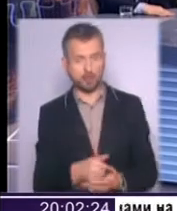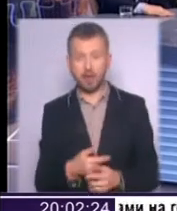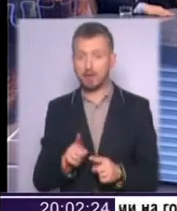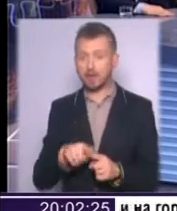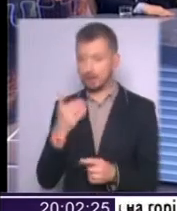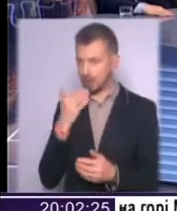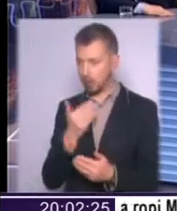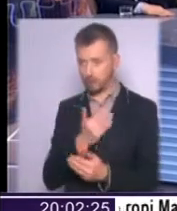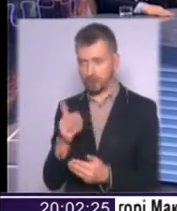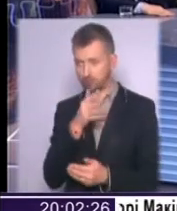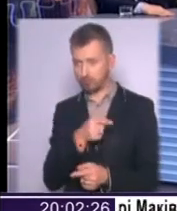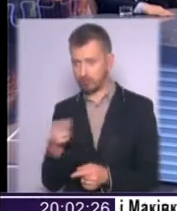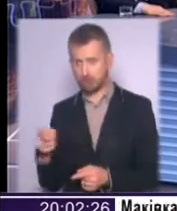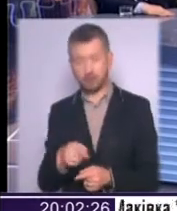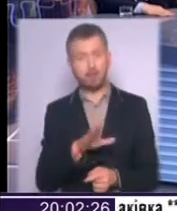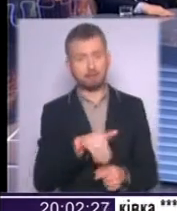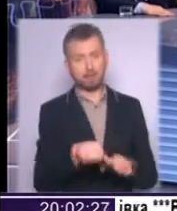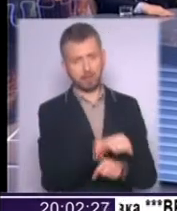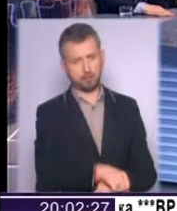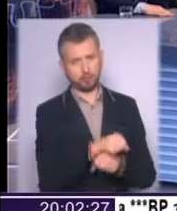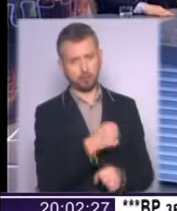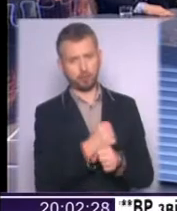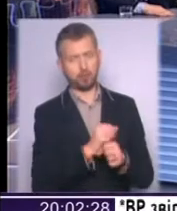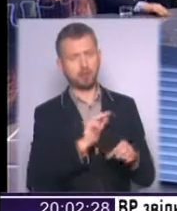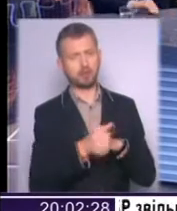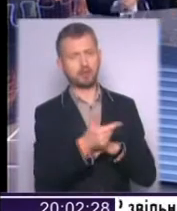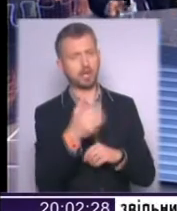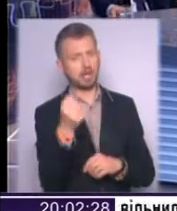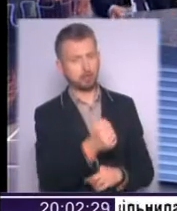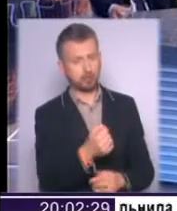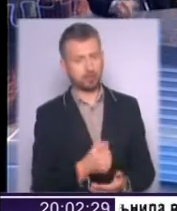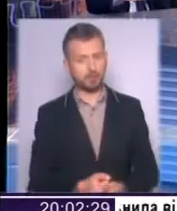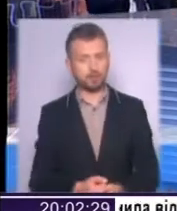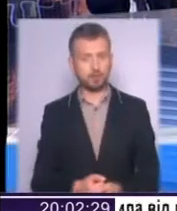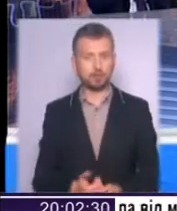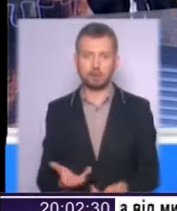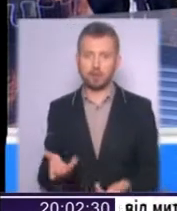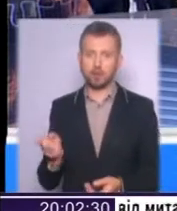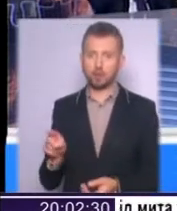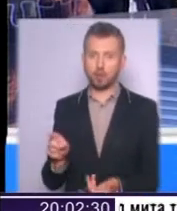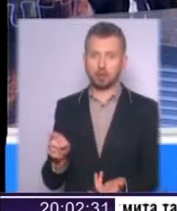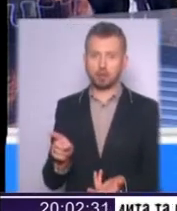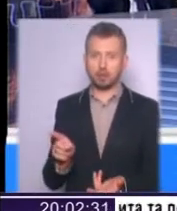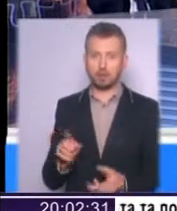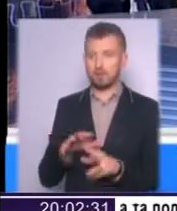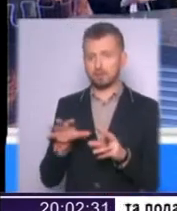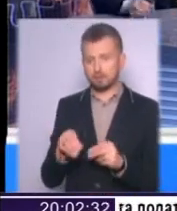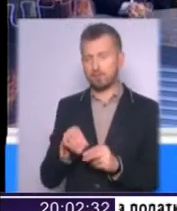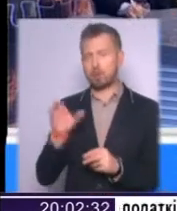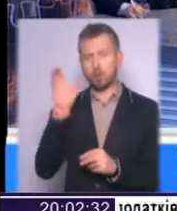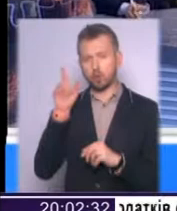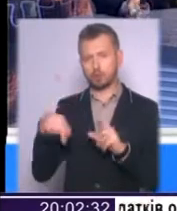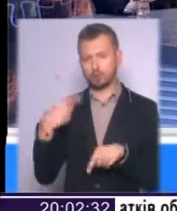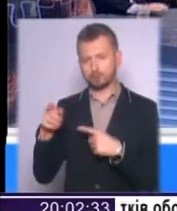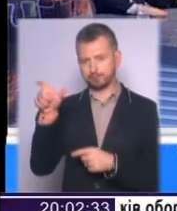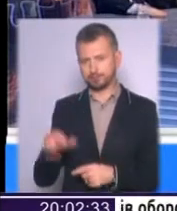останній час таке все відбувається. Після революції зробилося відразу через кілька тижнів. Тоді поглядів можемо взагалі говорити. Послухаємо глядача, далі продовжуємо.